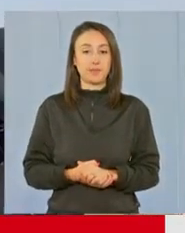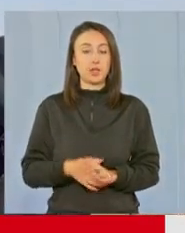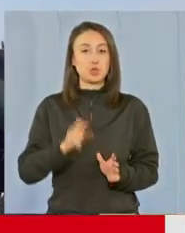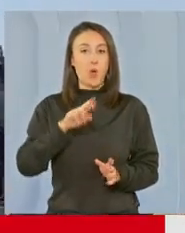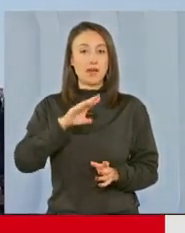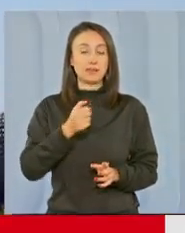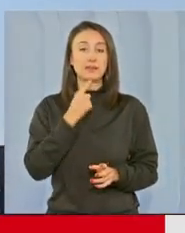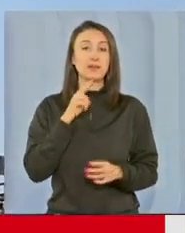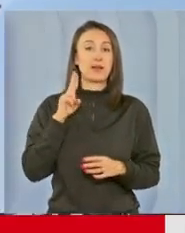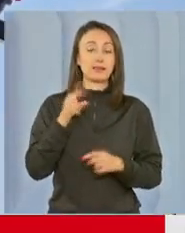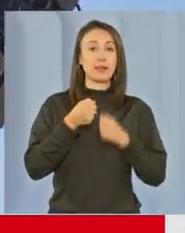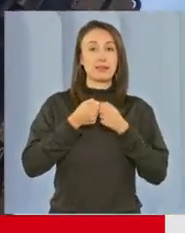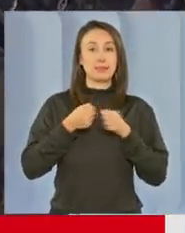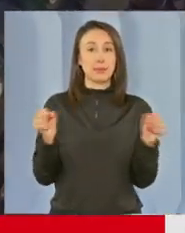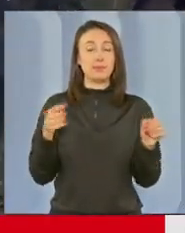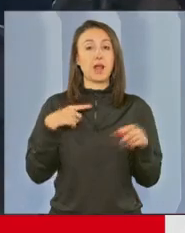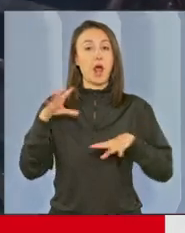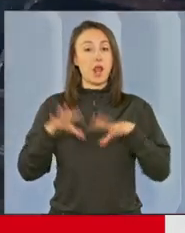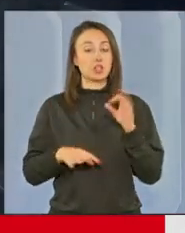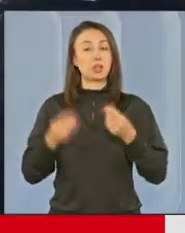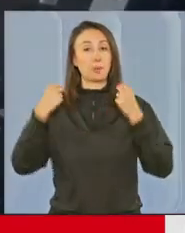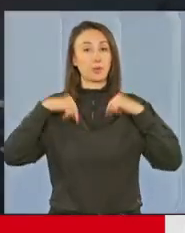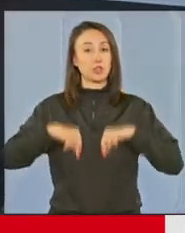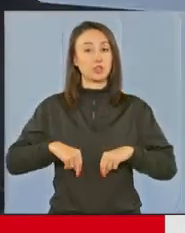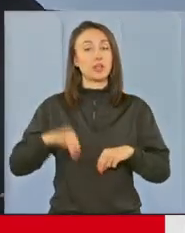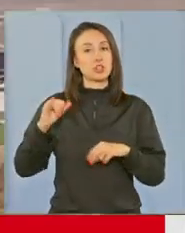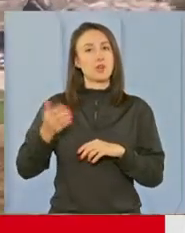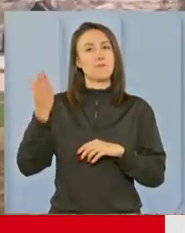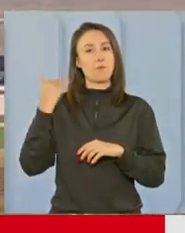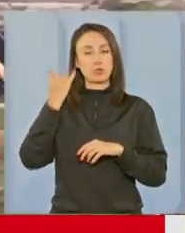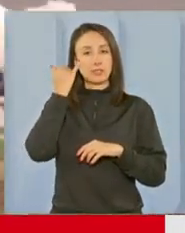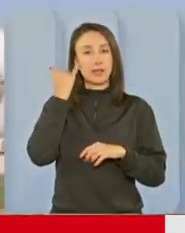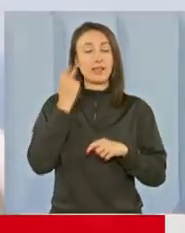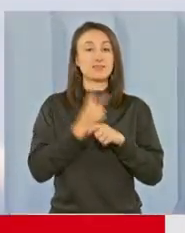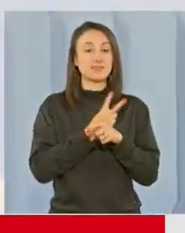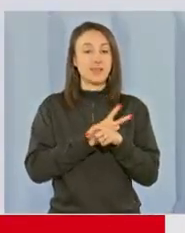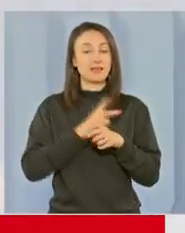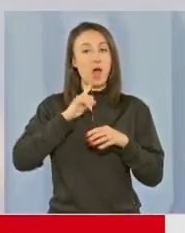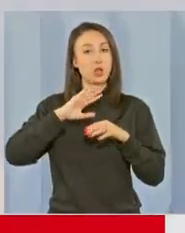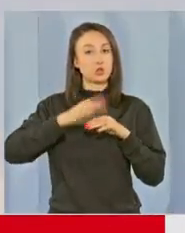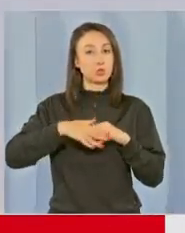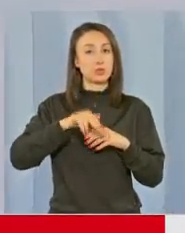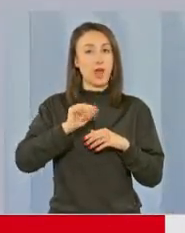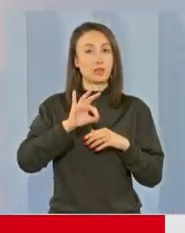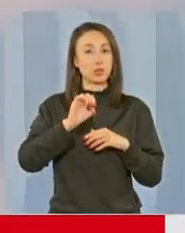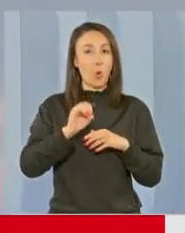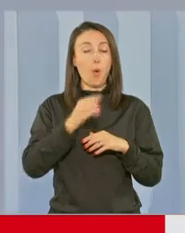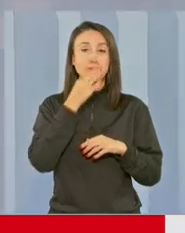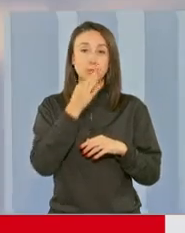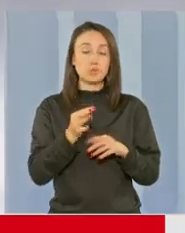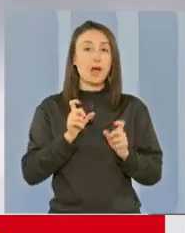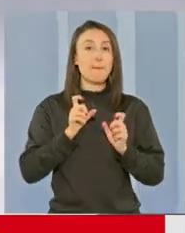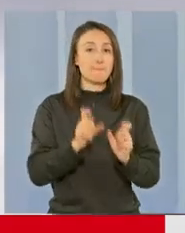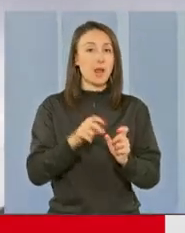Mircea Joană, candidat independent la alegerile prezidențiale și fost secretar general adjunct al NATO, a dezvăluit că